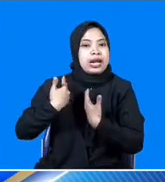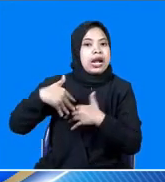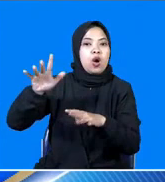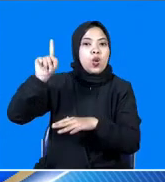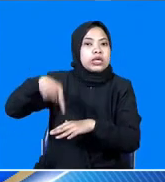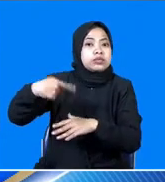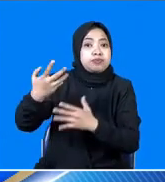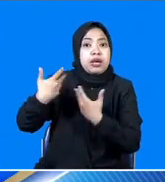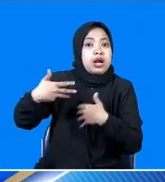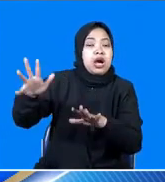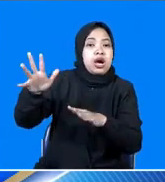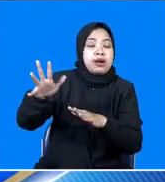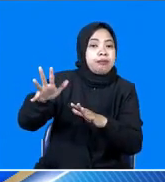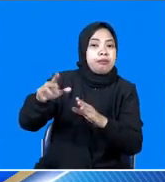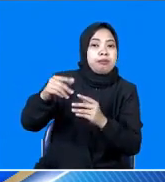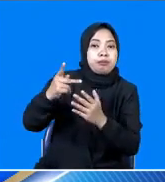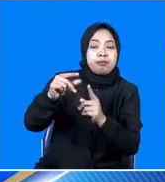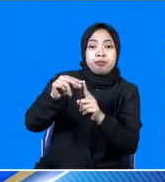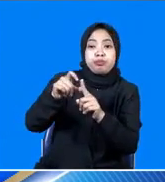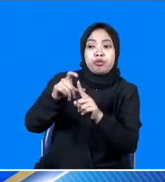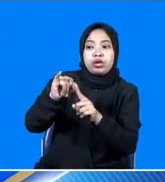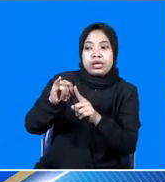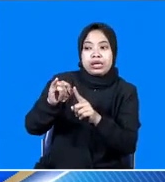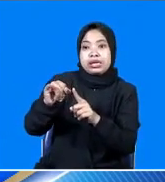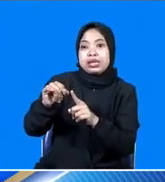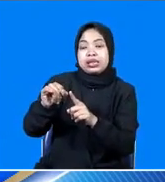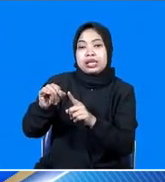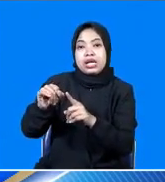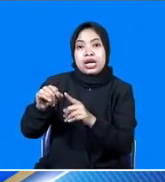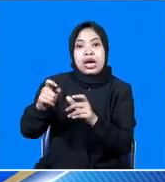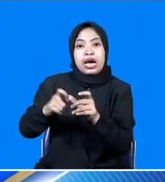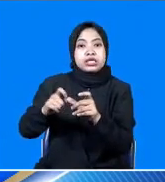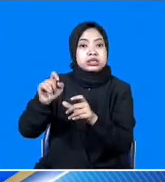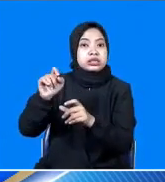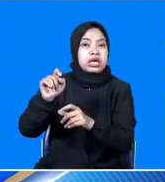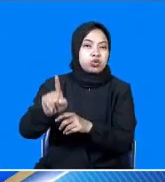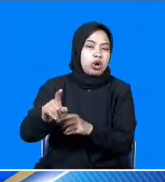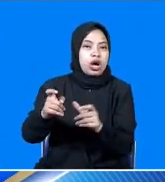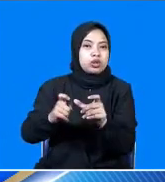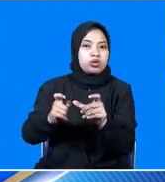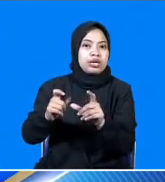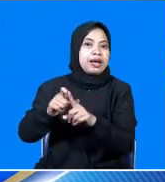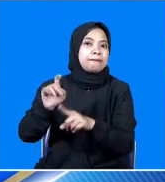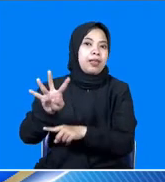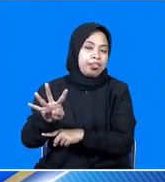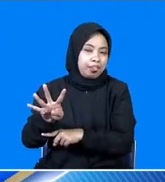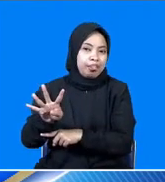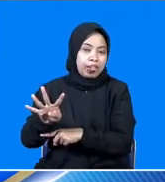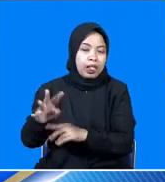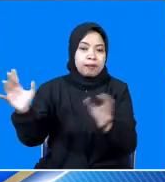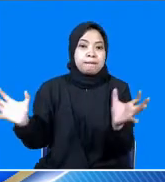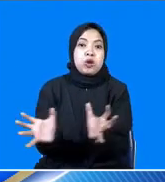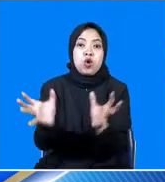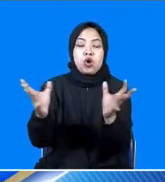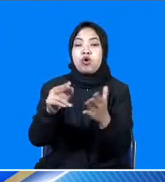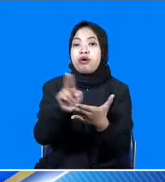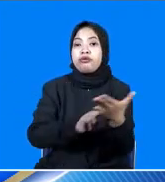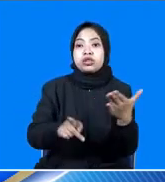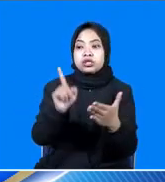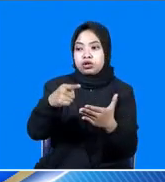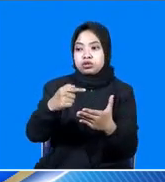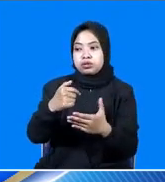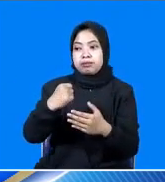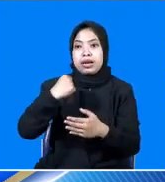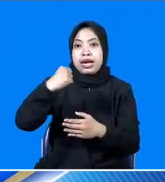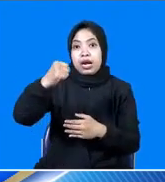kewajiban pada program studi sarjana terapan S1 atau D4 mendorong perguruan tinggi menjalankan